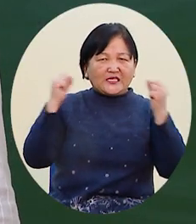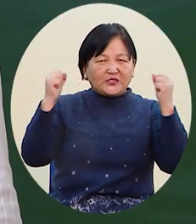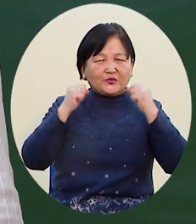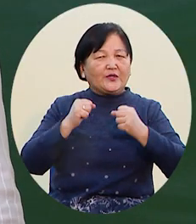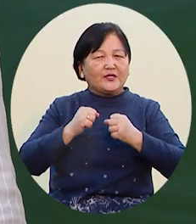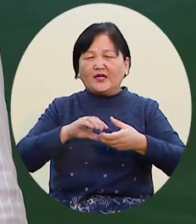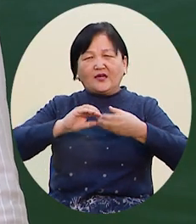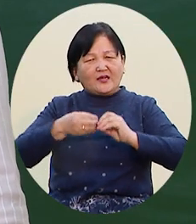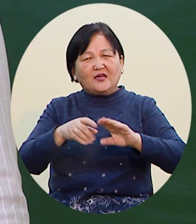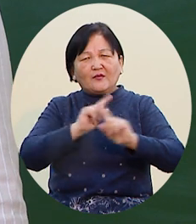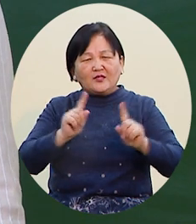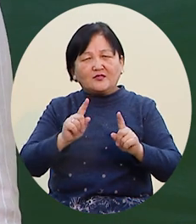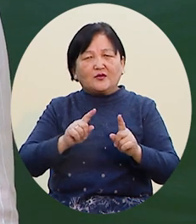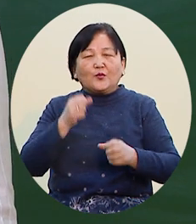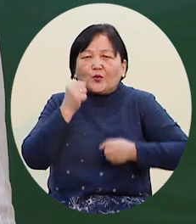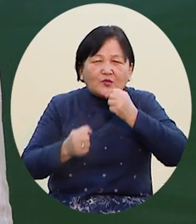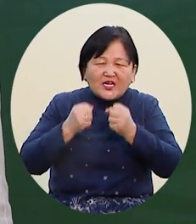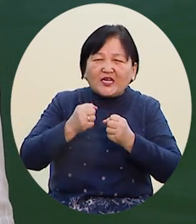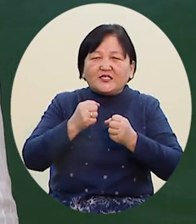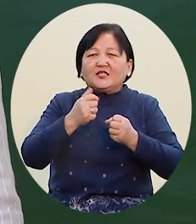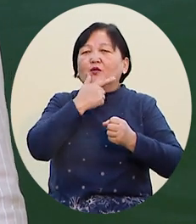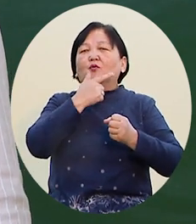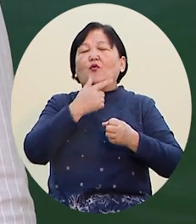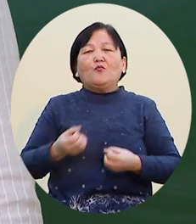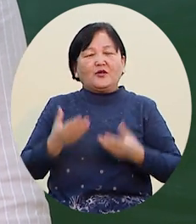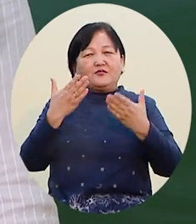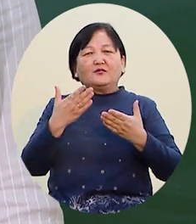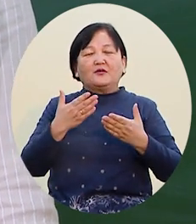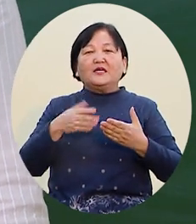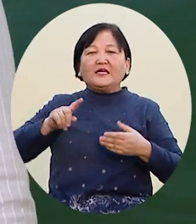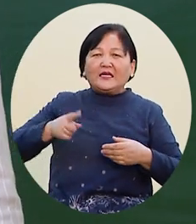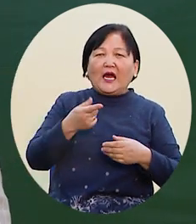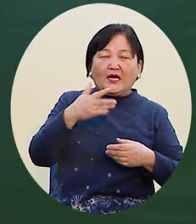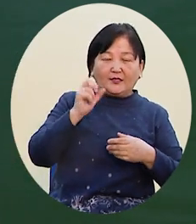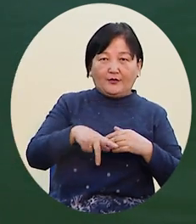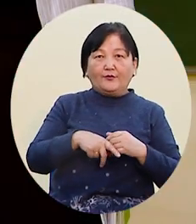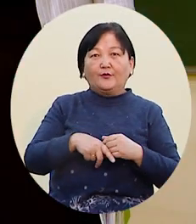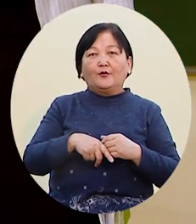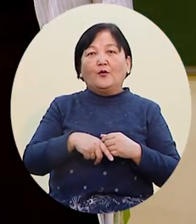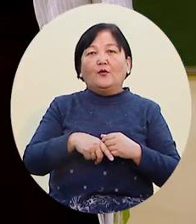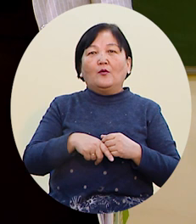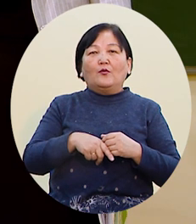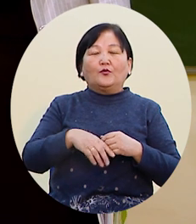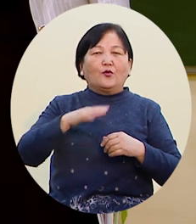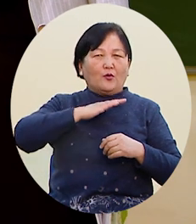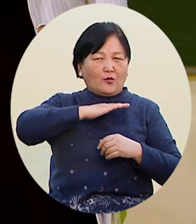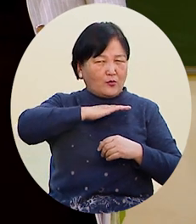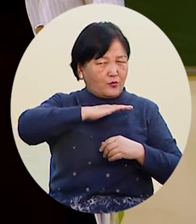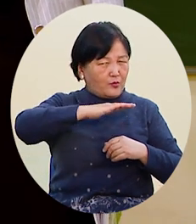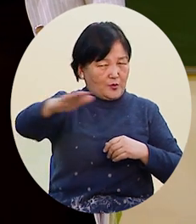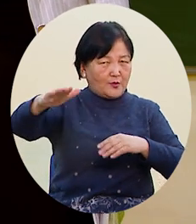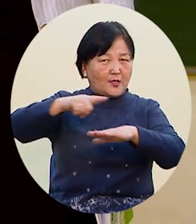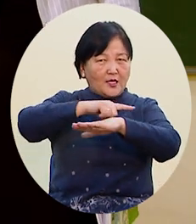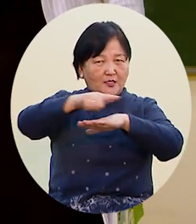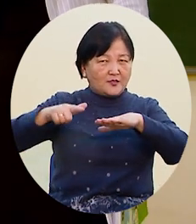арай чадхаа байсан. Үүнээс үүдэд яагаад юм тодорхойлт хэлж гэнэ вэ гэхээр зэрэг хулангийн газар үүдэж хурд хүчээ үүснэ гэж манер